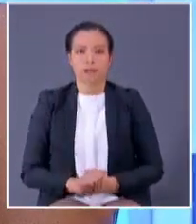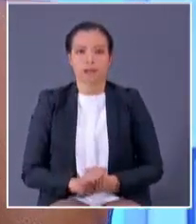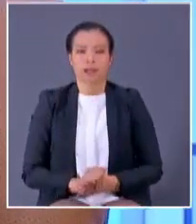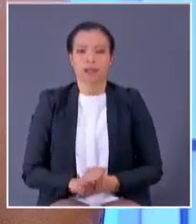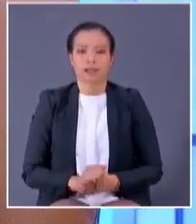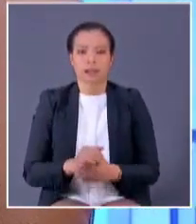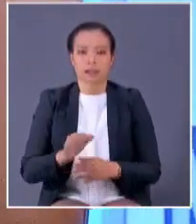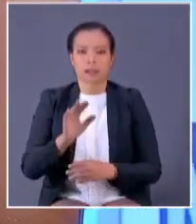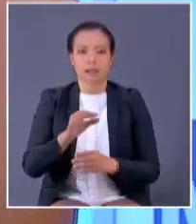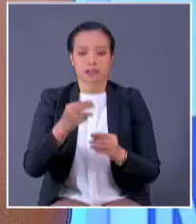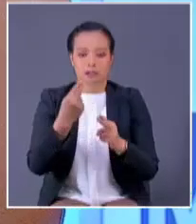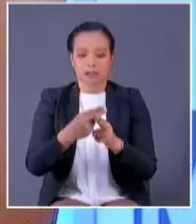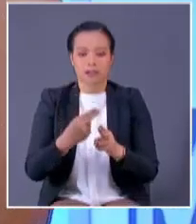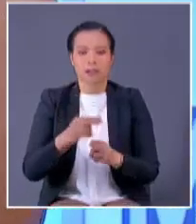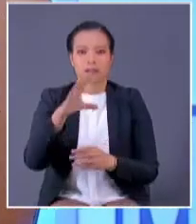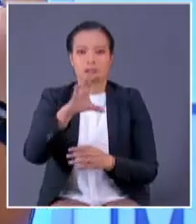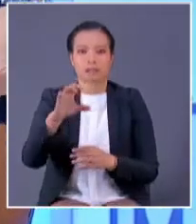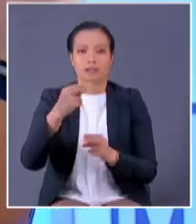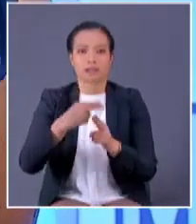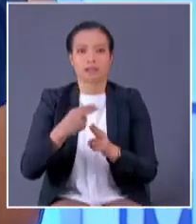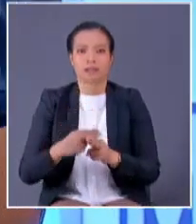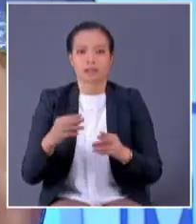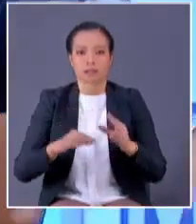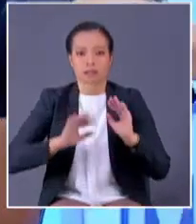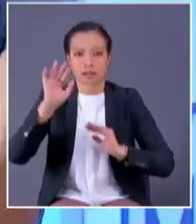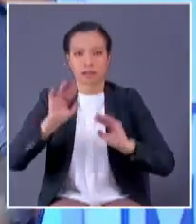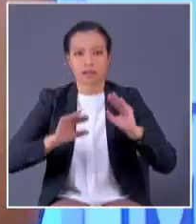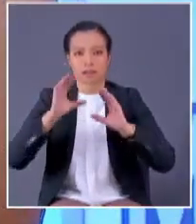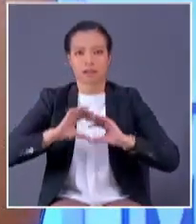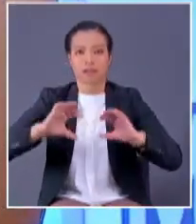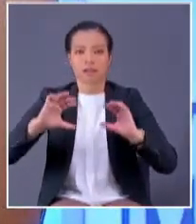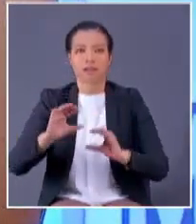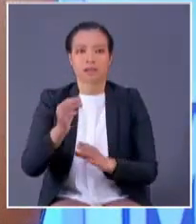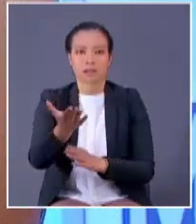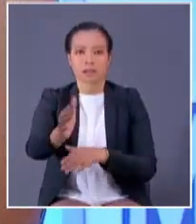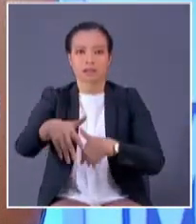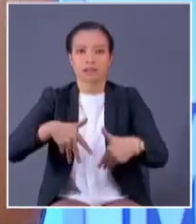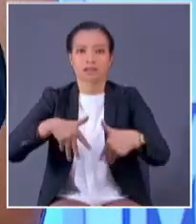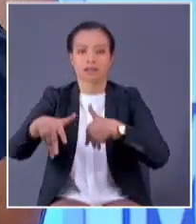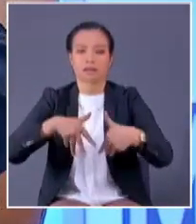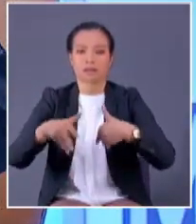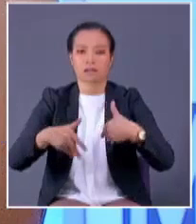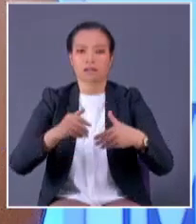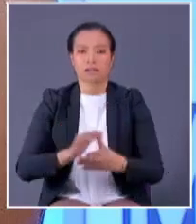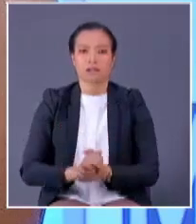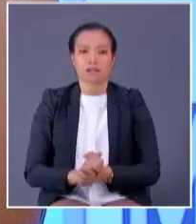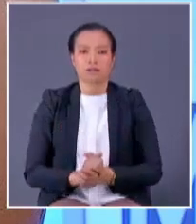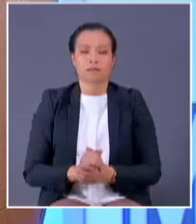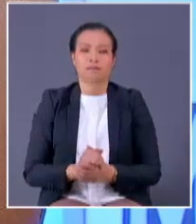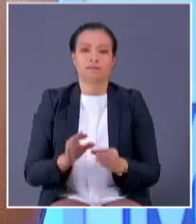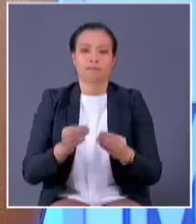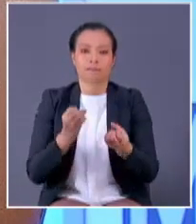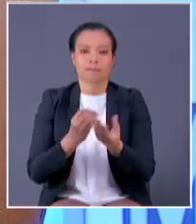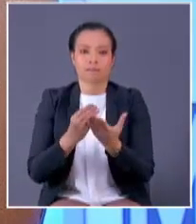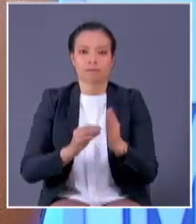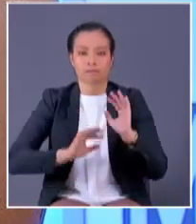พิจารณ์เนี่ย500ชื่อเนี่ยก็มาจากส่วนหน่วยราชการทั้งหมดเลยไม่มีประชาภาคประชาชนที่เข้าไป